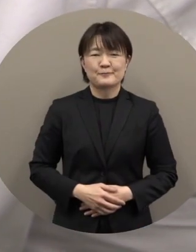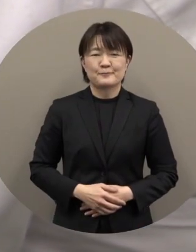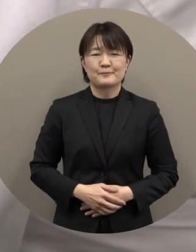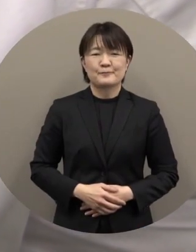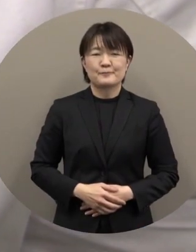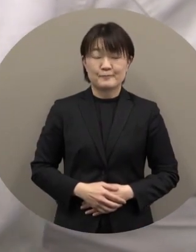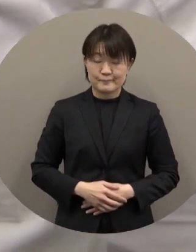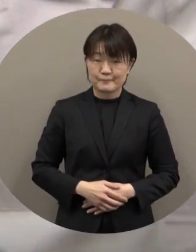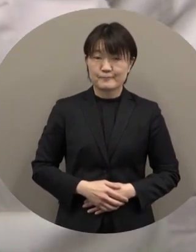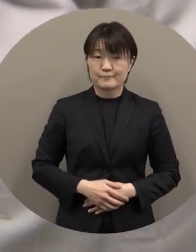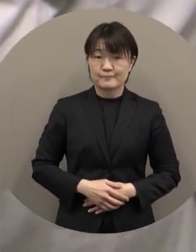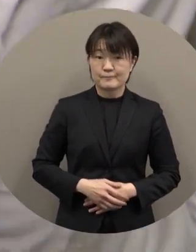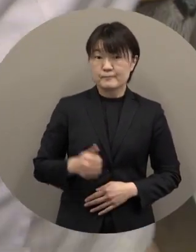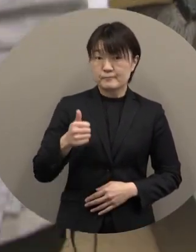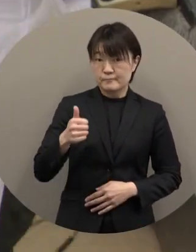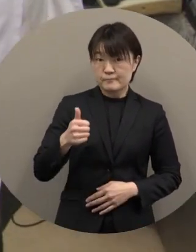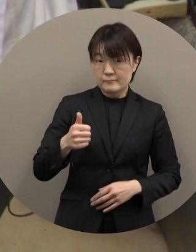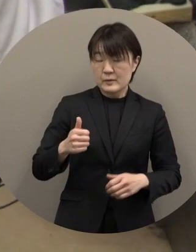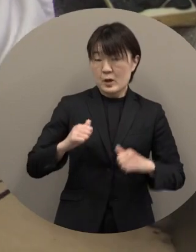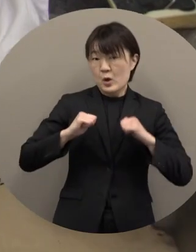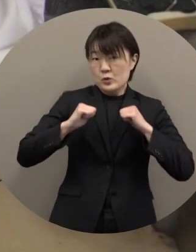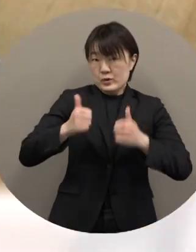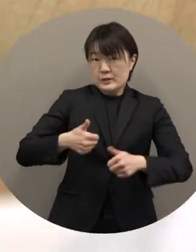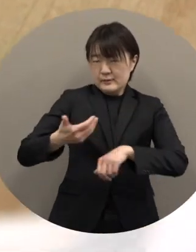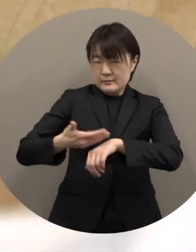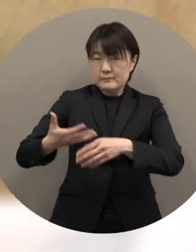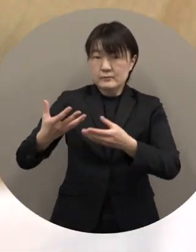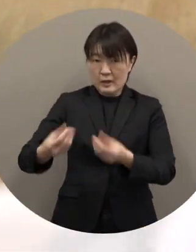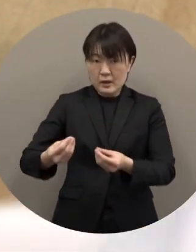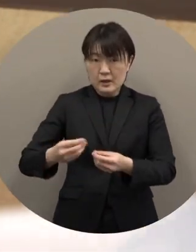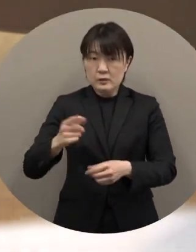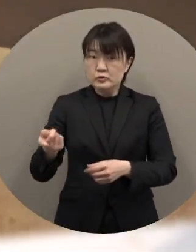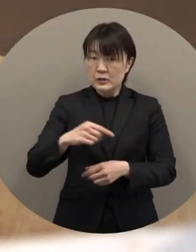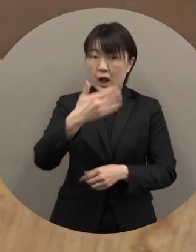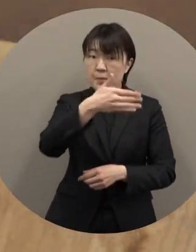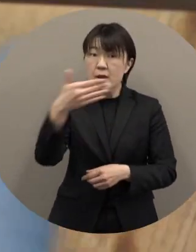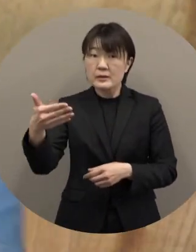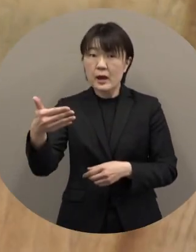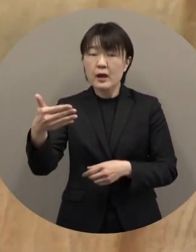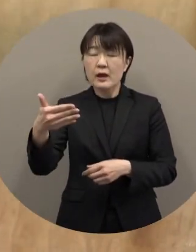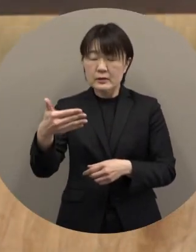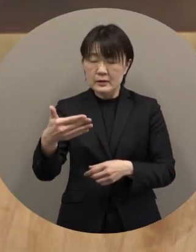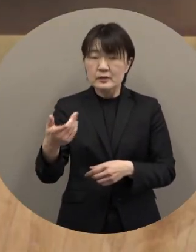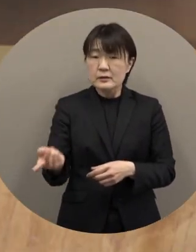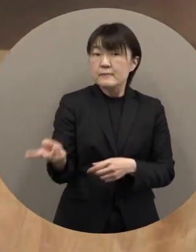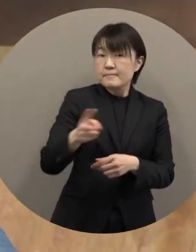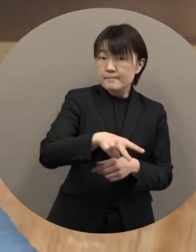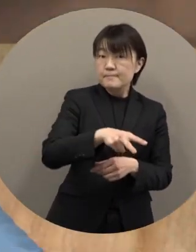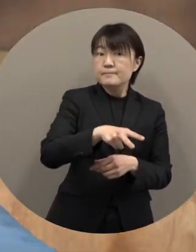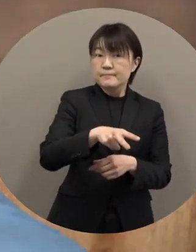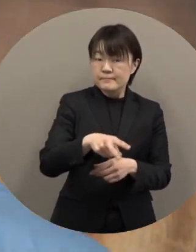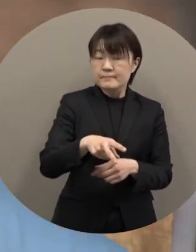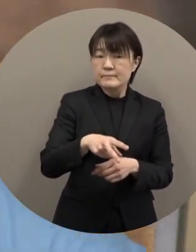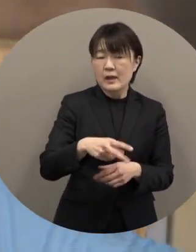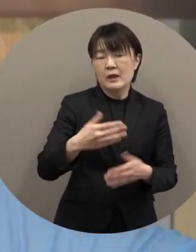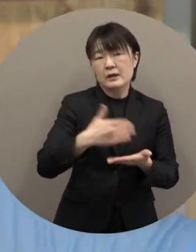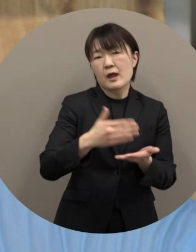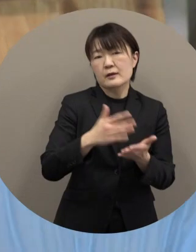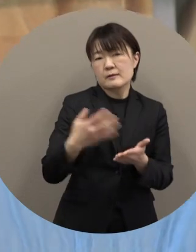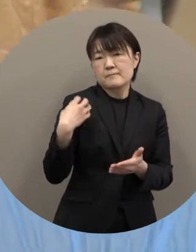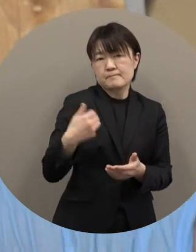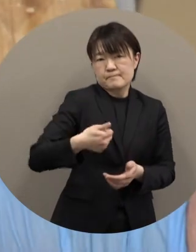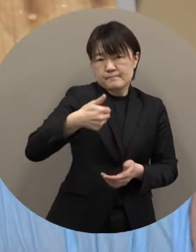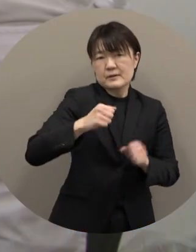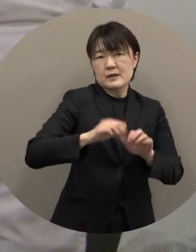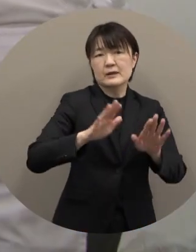本場フランスで修行を重ねた後、アメリカロサンゼルスに渡り洋菓子店の責任者を務めるなど、さまざまな経験を